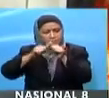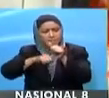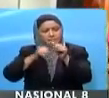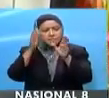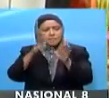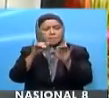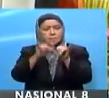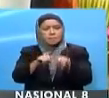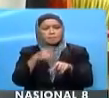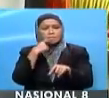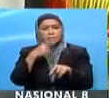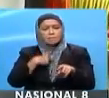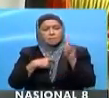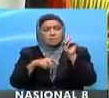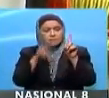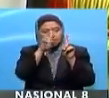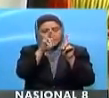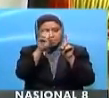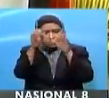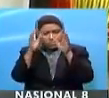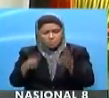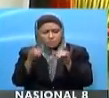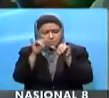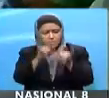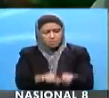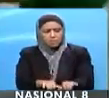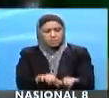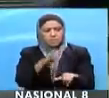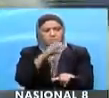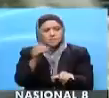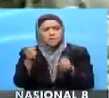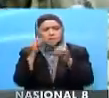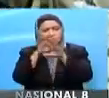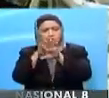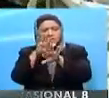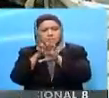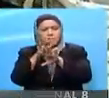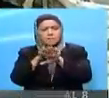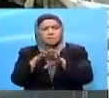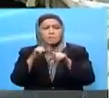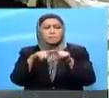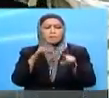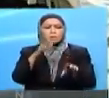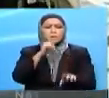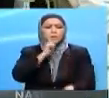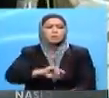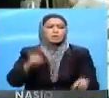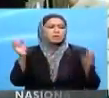120 orang penghuni yang kebanyakannya warga Mas yang tidak mempunyai waris.